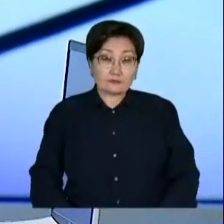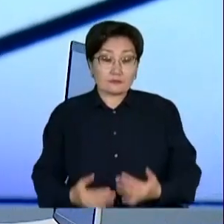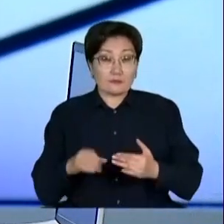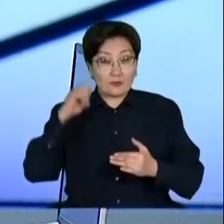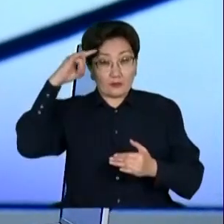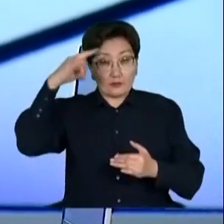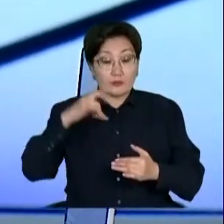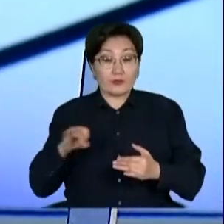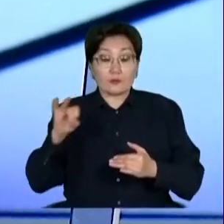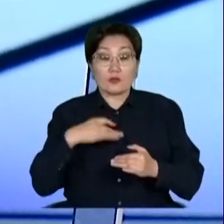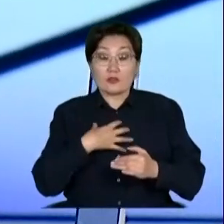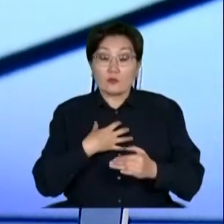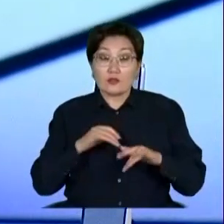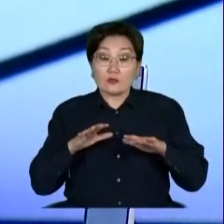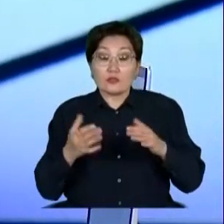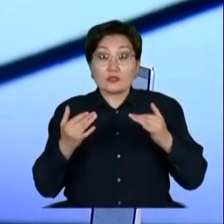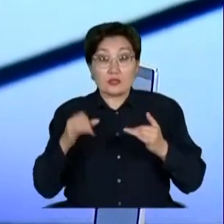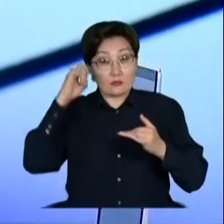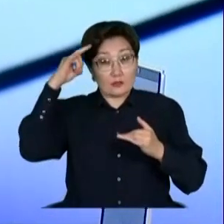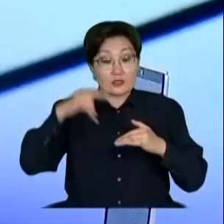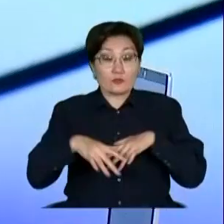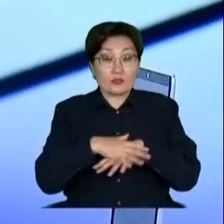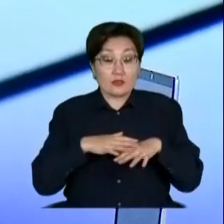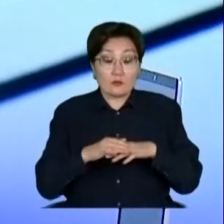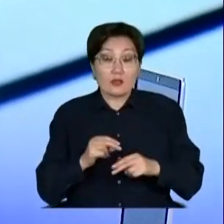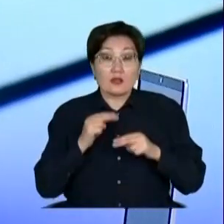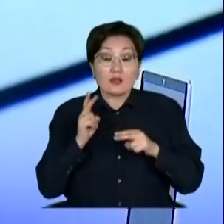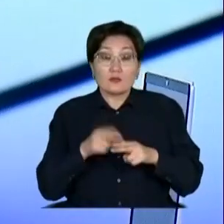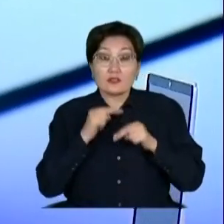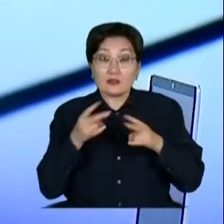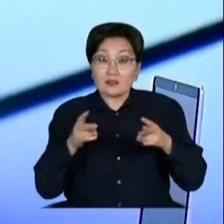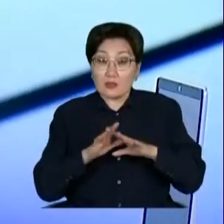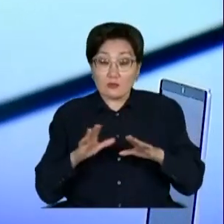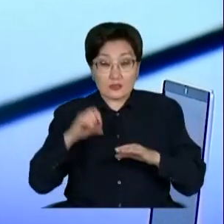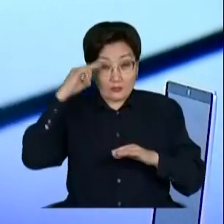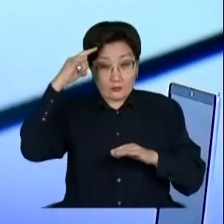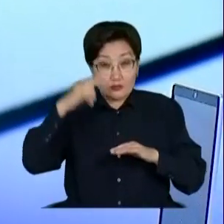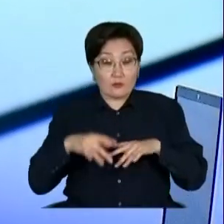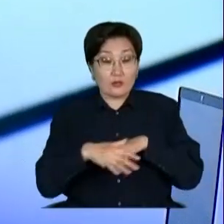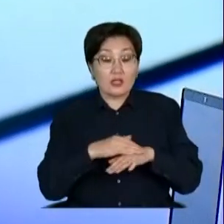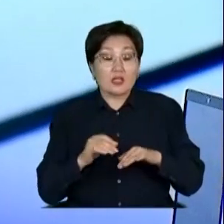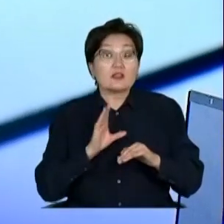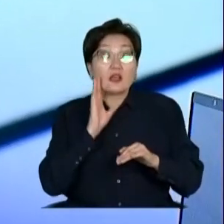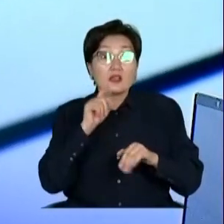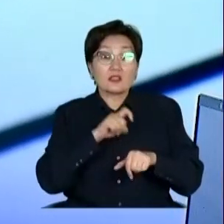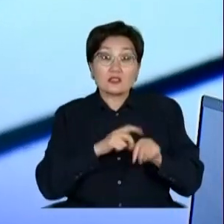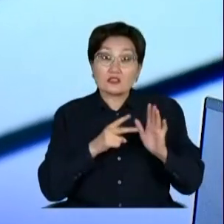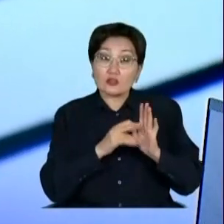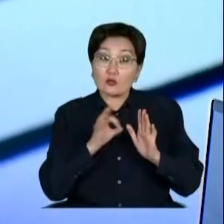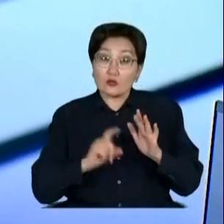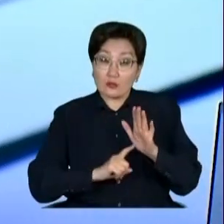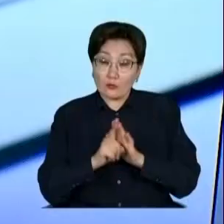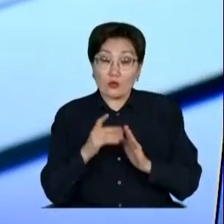Ел тарихындағы елеулі оқиғаны бүгін қазақстандықтар назардан тыс қалдырмады. Отандастарымыз таңғы 7-ден бастап